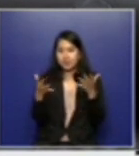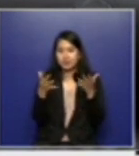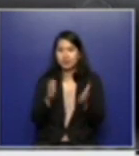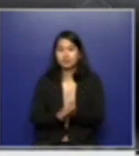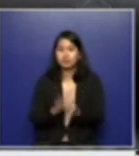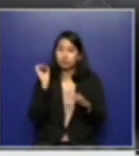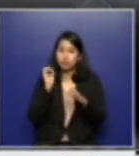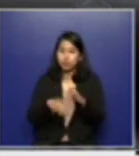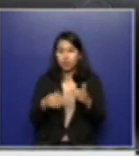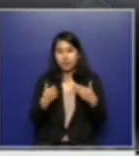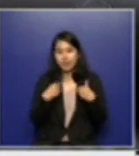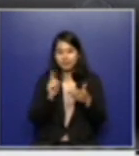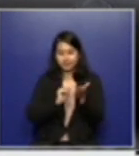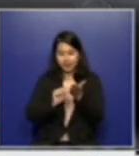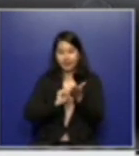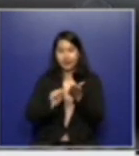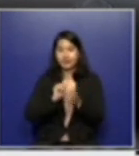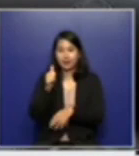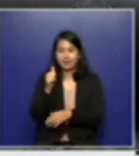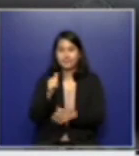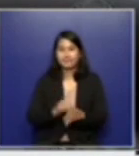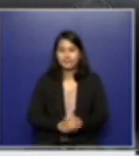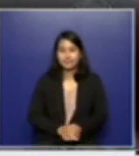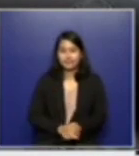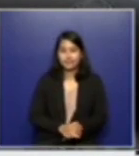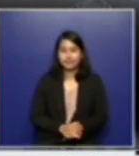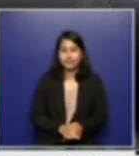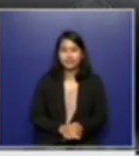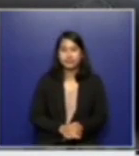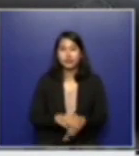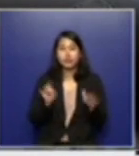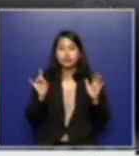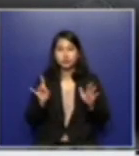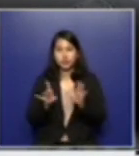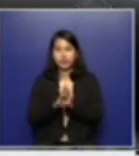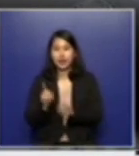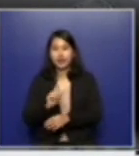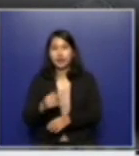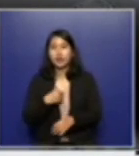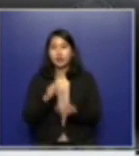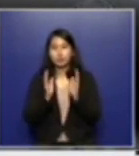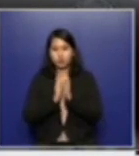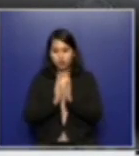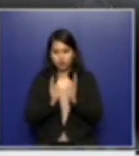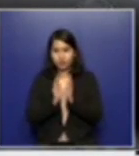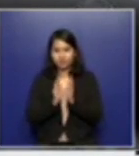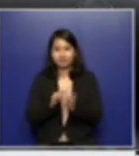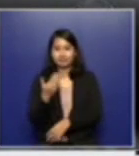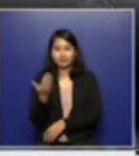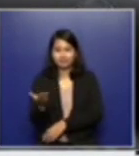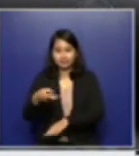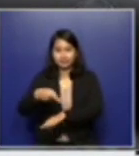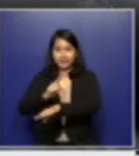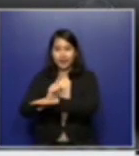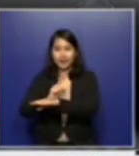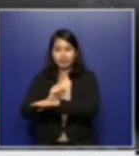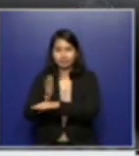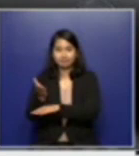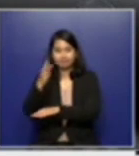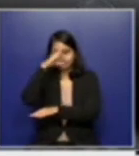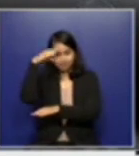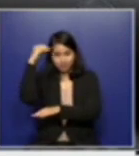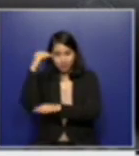ตกบกพร่องแก้ไขปรับเปลี่ยนได้ขอความกรุณาสุดท้ายขอกราบขอบพระคุณท่านประธานสภาท่านช